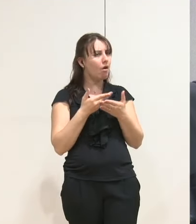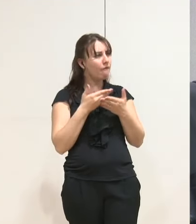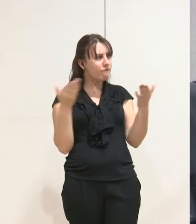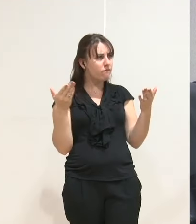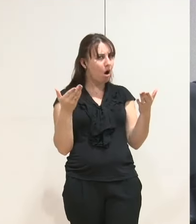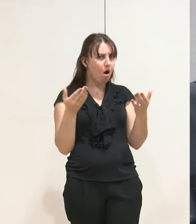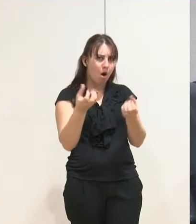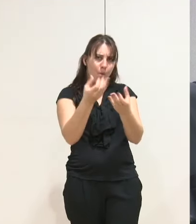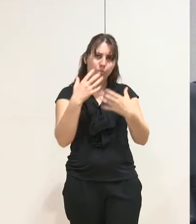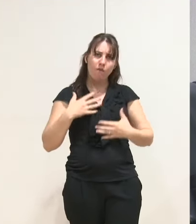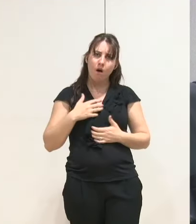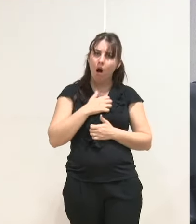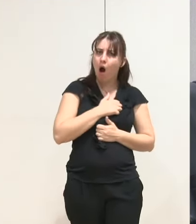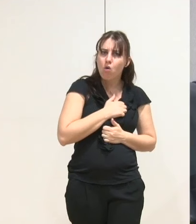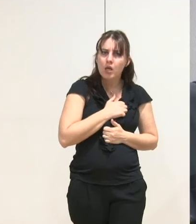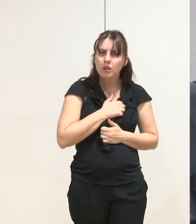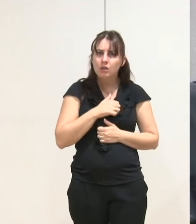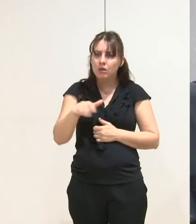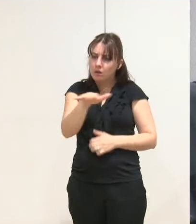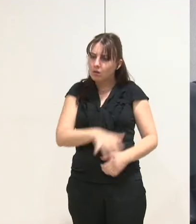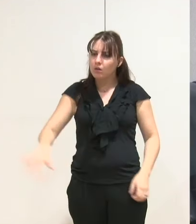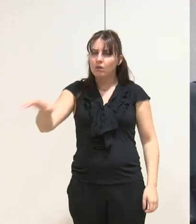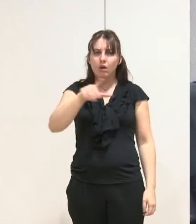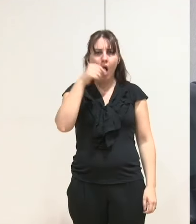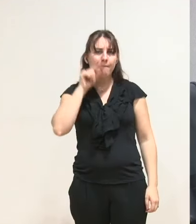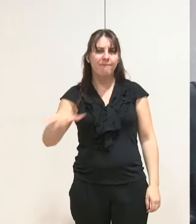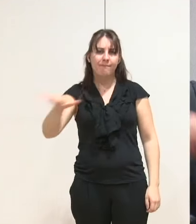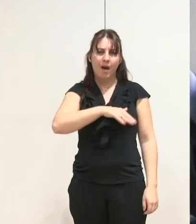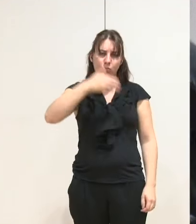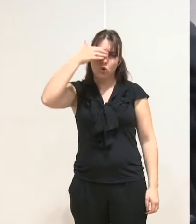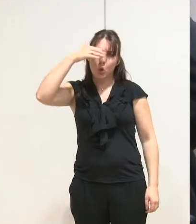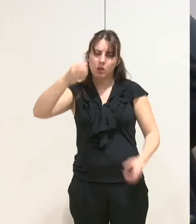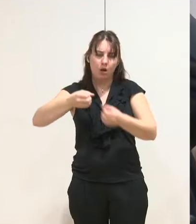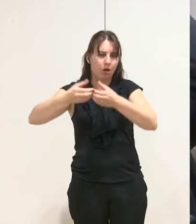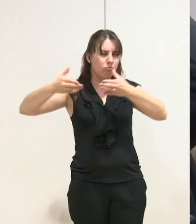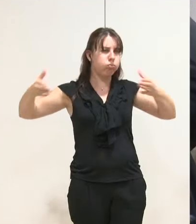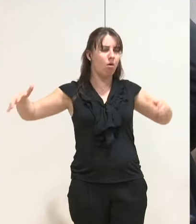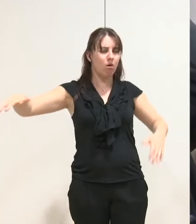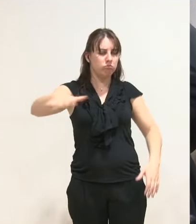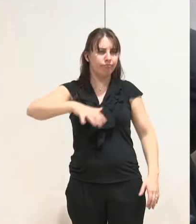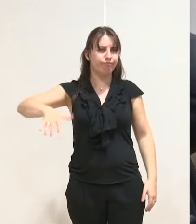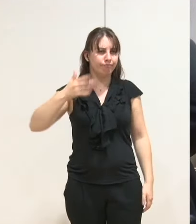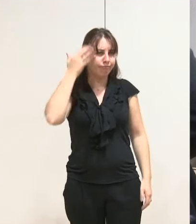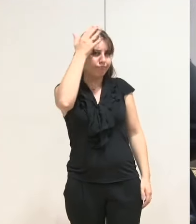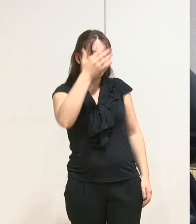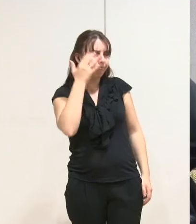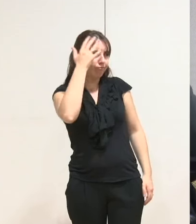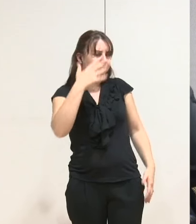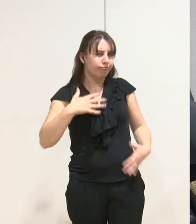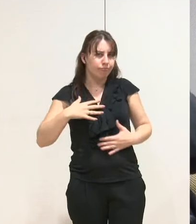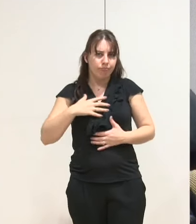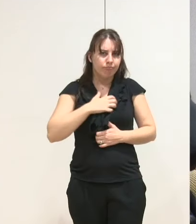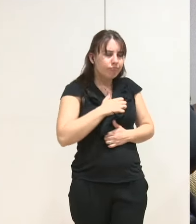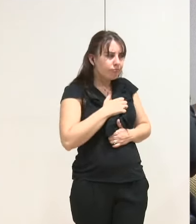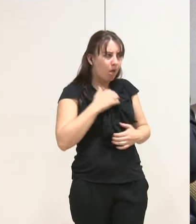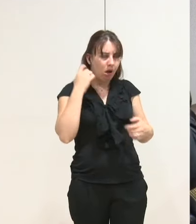angoissante pour tous ceux pour toutes celles et ceux je sais que nous sommes tous angoissante de ce